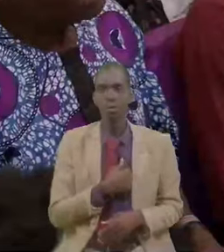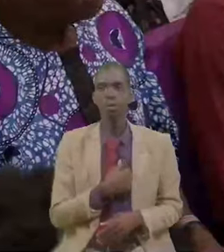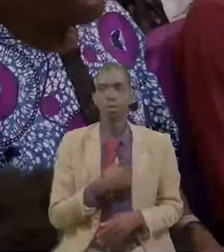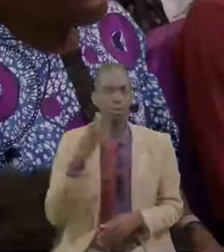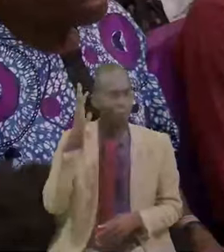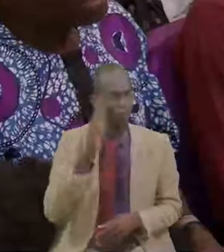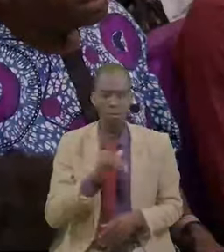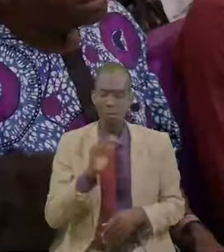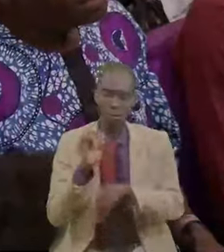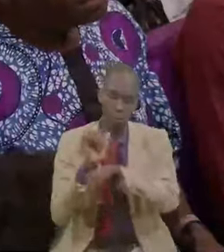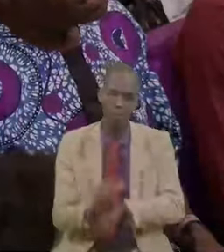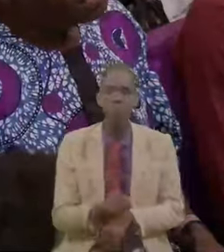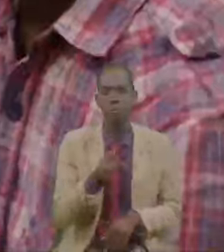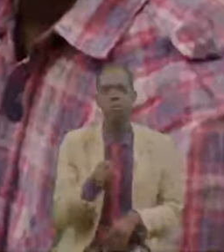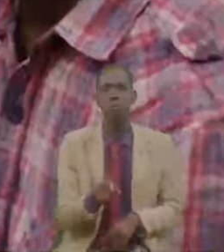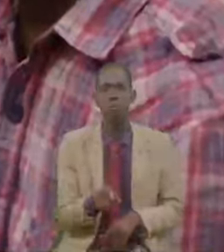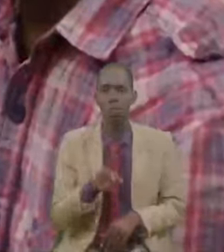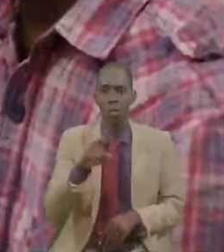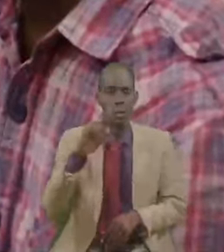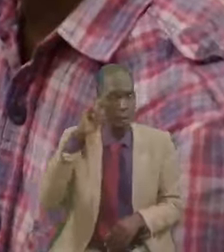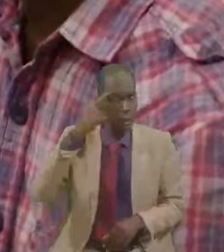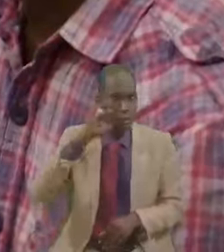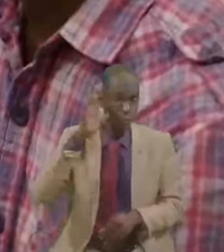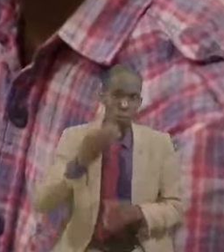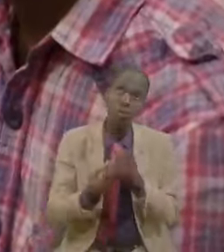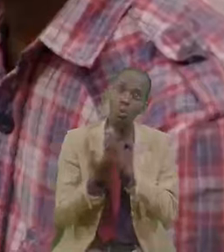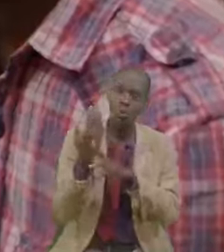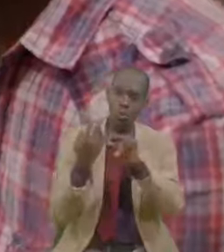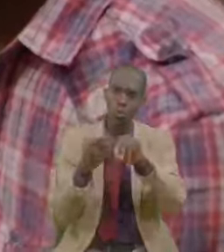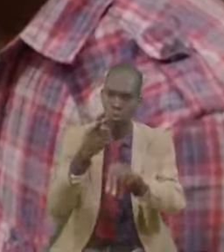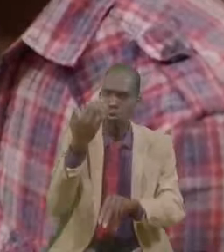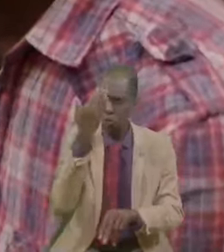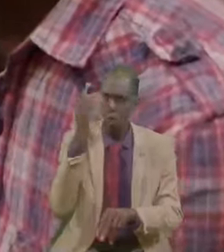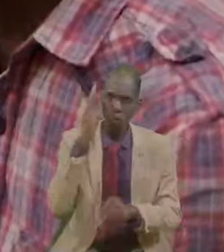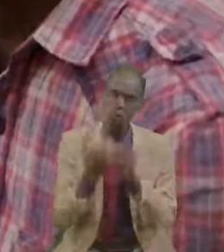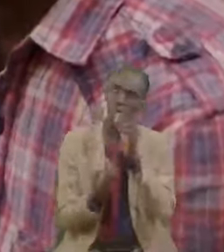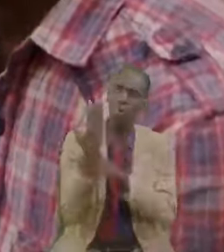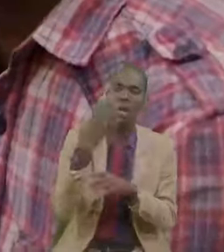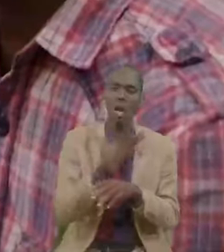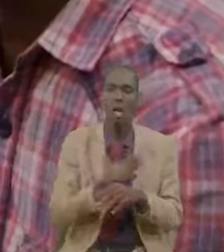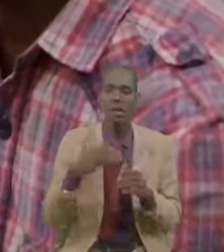tu crois, nous savons. Je dis, vous savez, les géants ne vont pas vous empêcher.